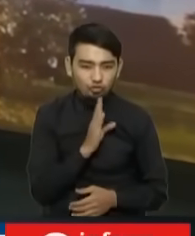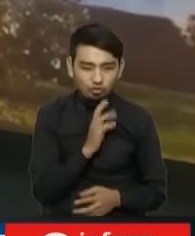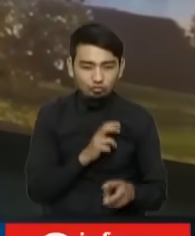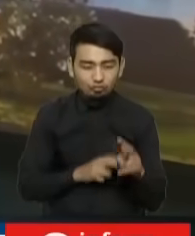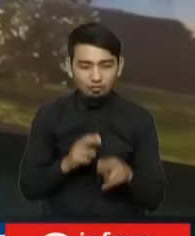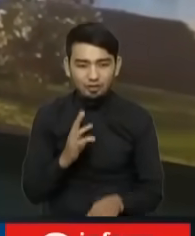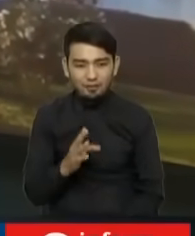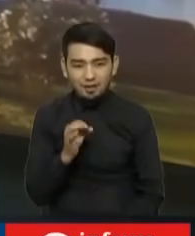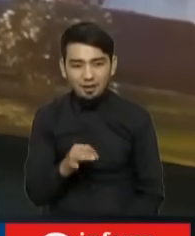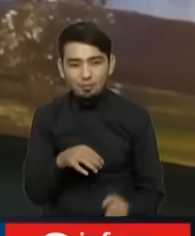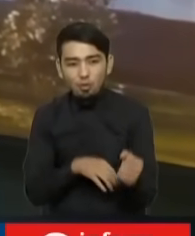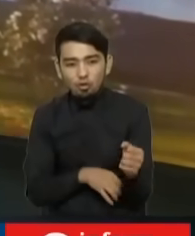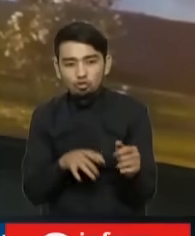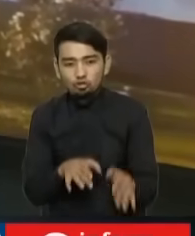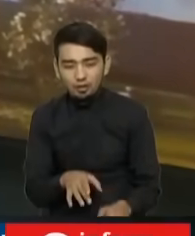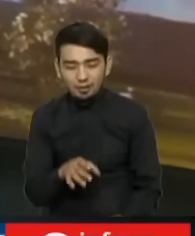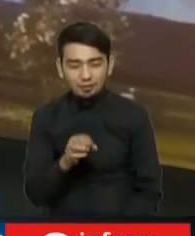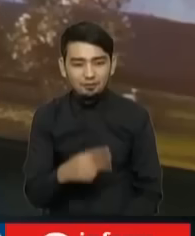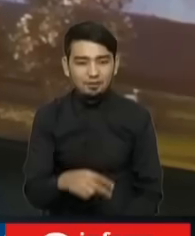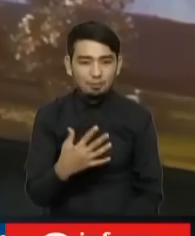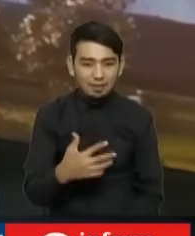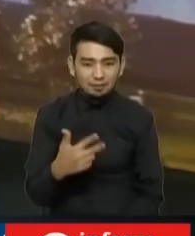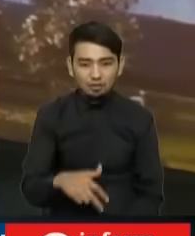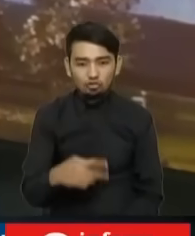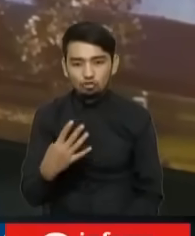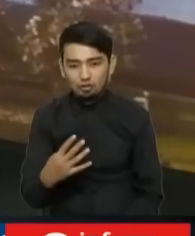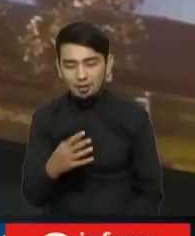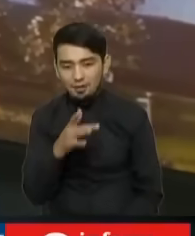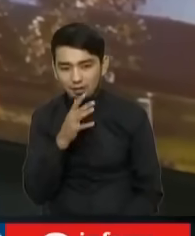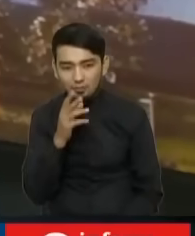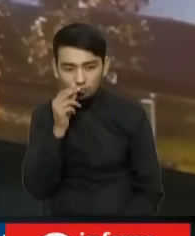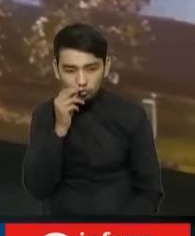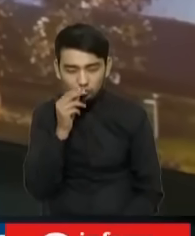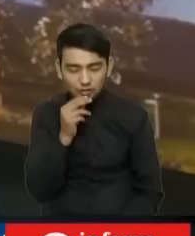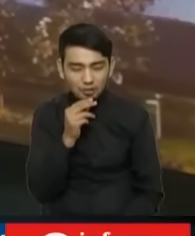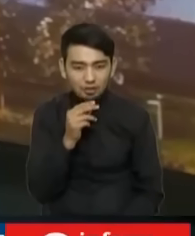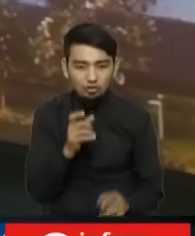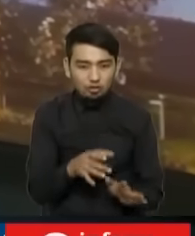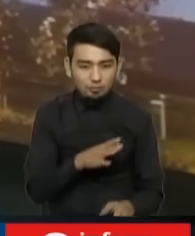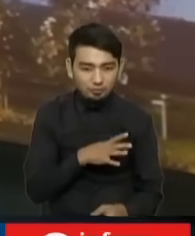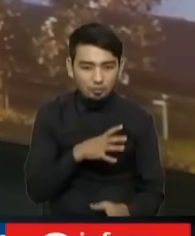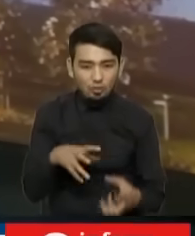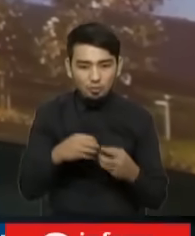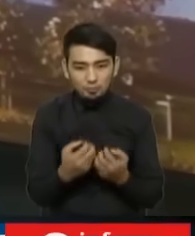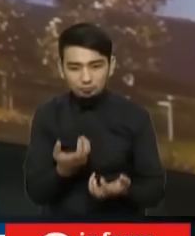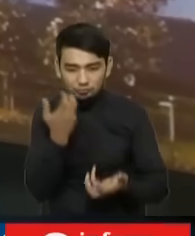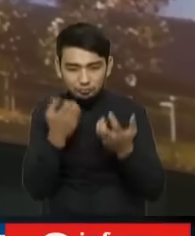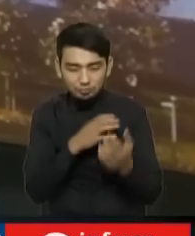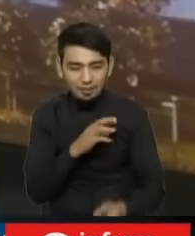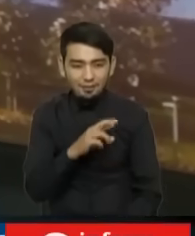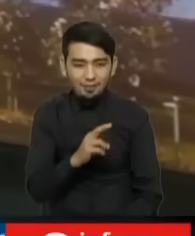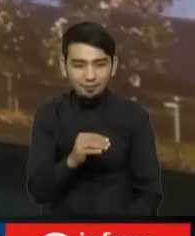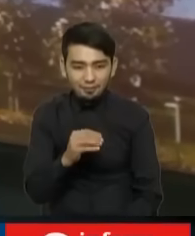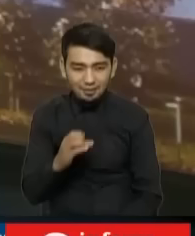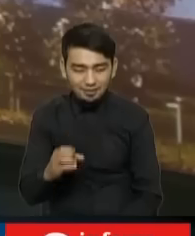екен. Бірақ соңғы шешімді 25 пен 34 жас аралығындағы ер азаматтар қабылдайды. Арнайы зерттеумен сауалнама жүргізген Яндекс